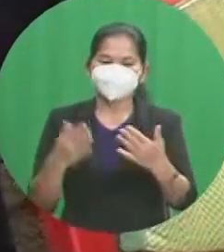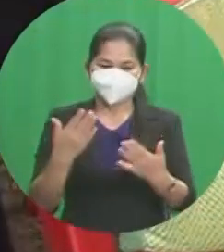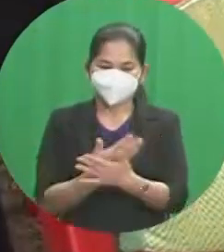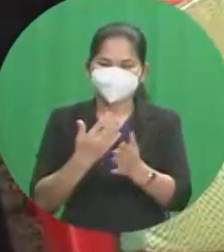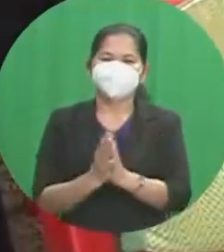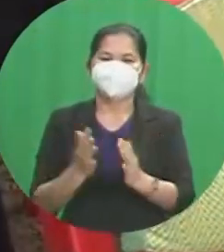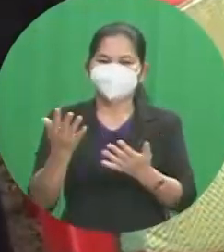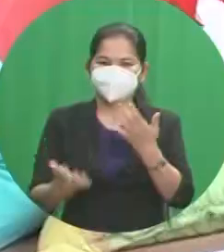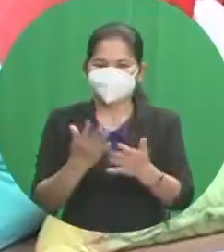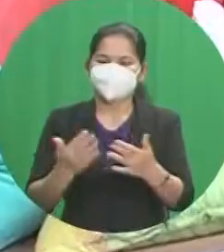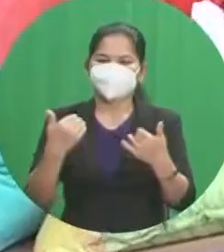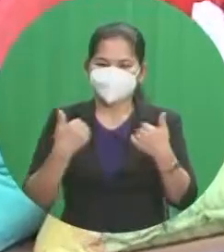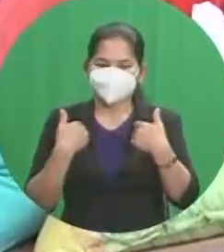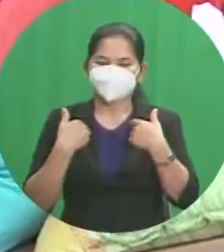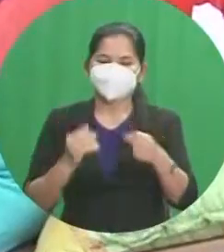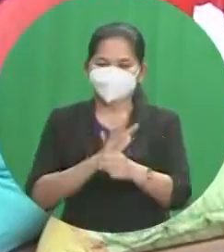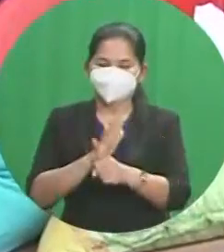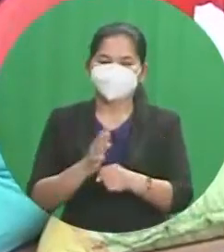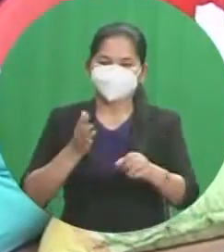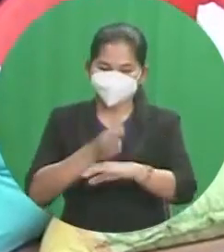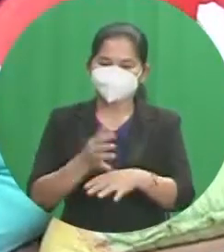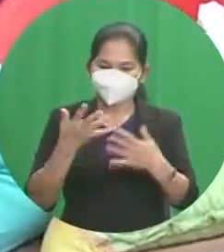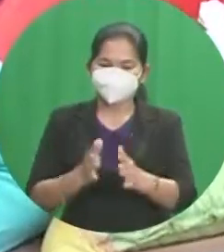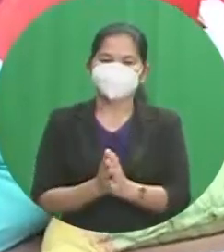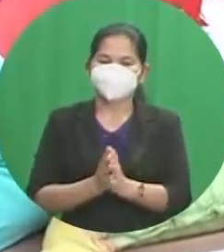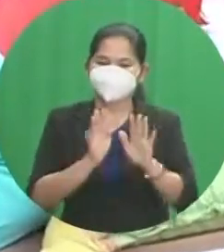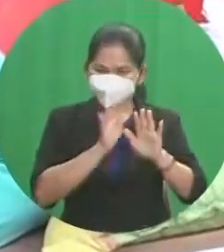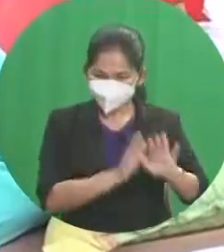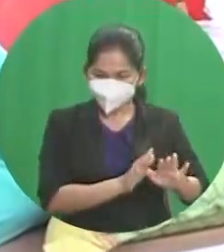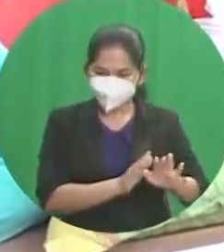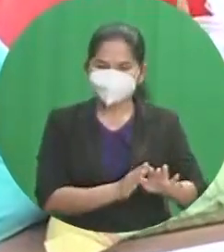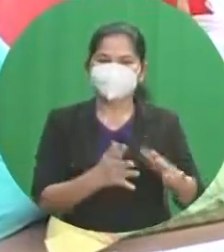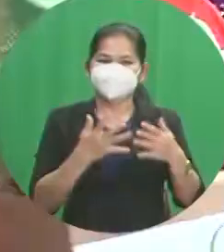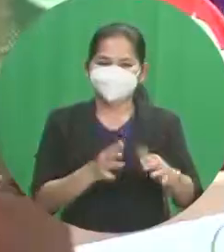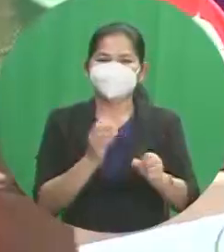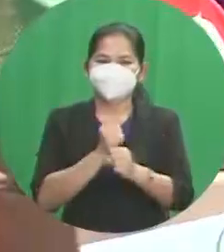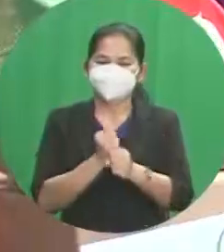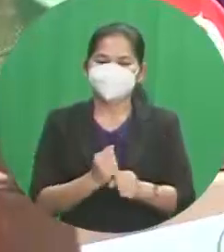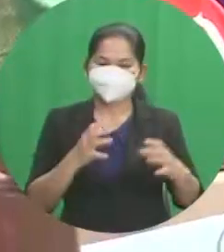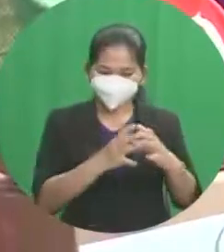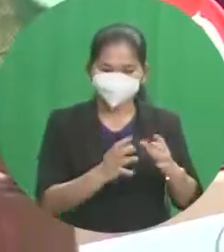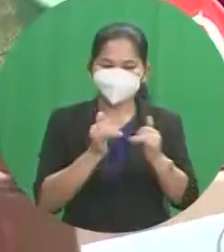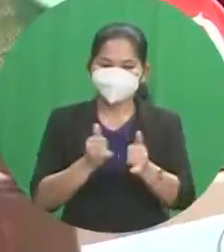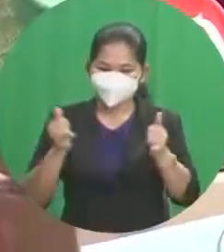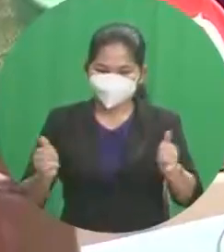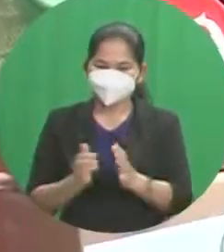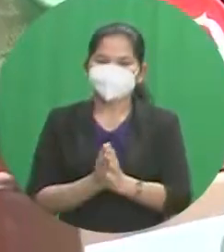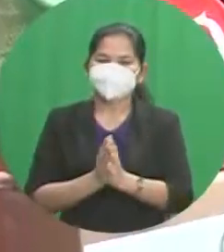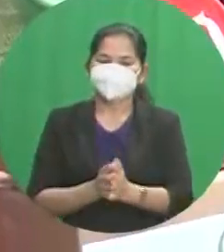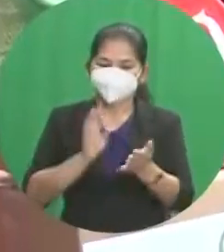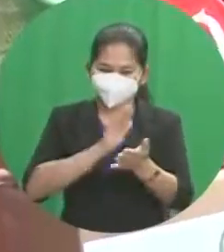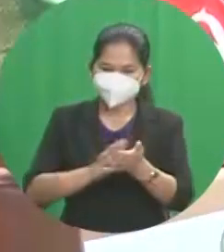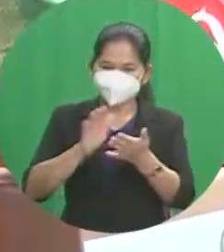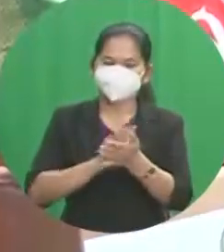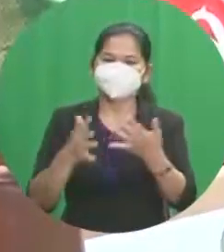អ្នកដែលសង្ស័យថាខ្លួនមានរោគសញ្ញាឆ្លងជំងឺនេះត្រូវដាក់ខ្លួនឲ្យនៅដាច់ដោយឡែកនិងត្រូវរក្សាគម្លាតត្រូវរក្សាអនាម័យ